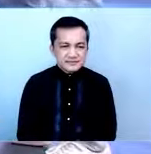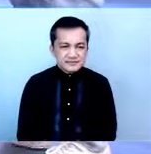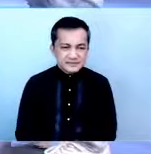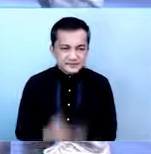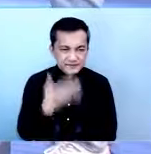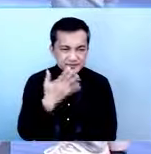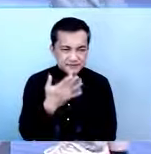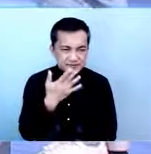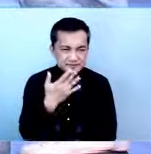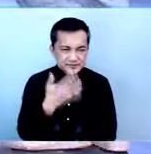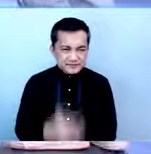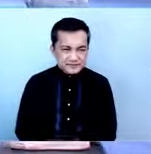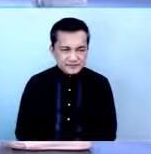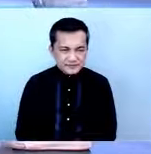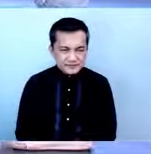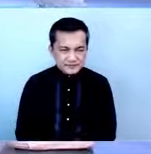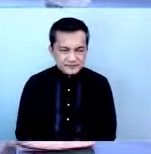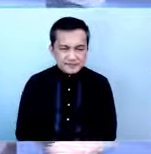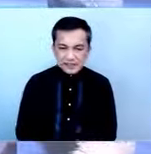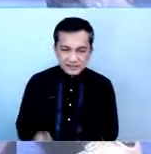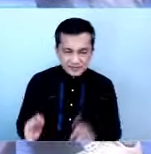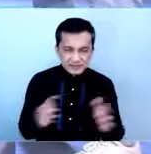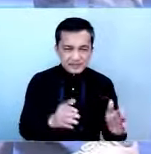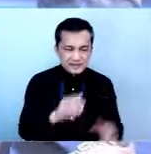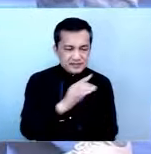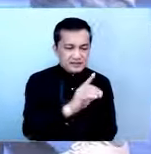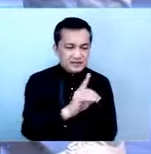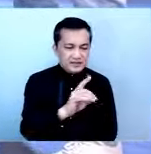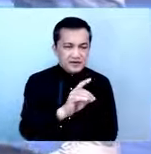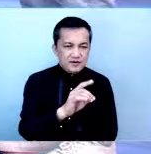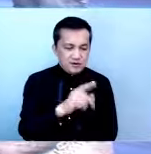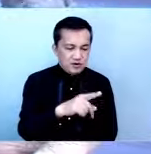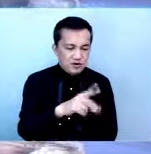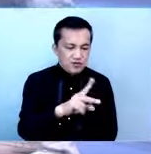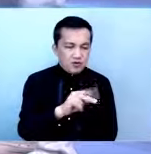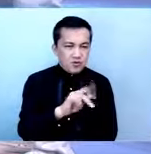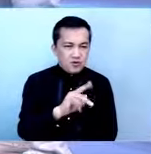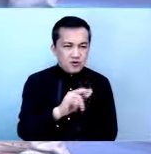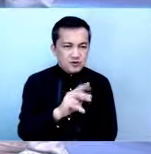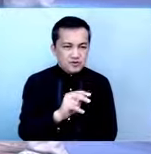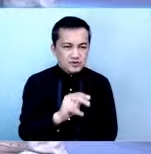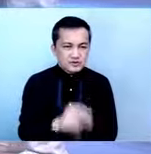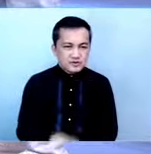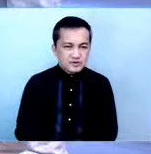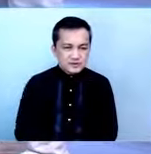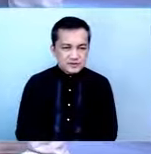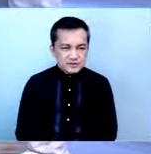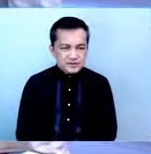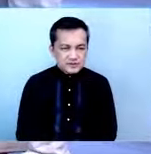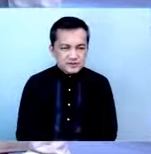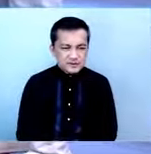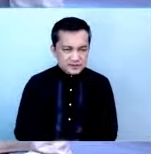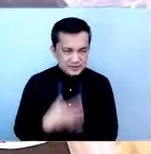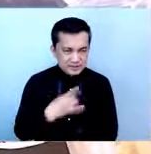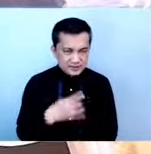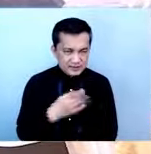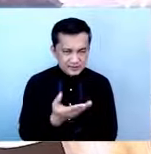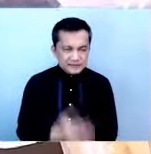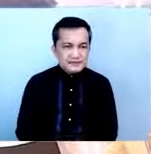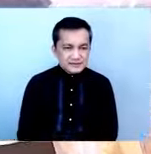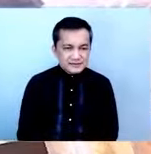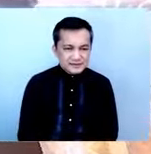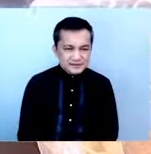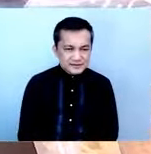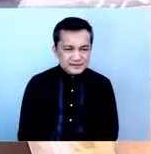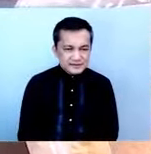Masarap yan. Para saan po ito? Ito po is deconstructive polvoron po. Ay! Gusto ko yan, yung ini-spool. Opo. Diba? Pwede mo rin